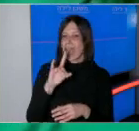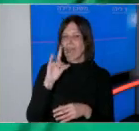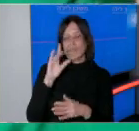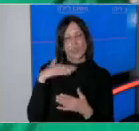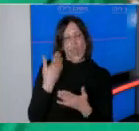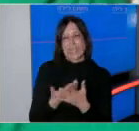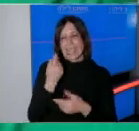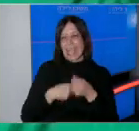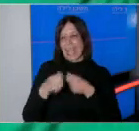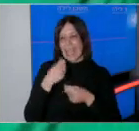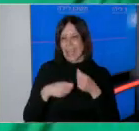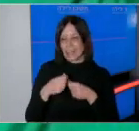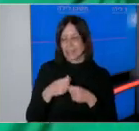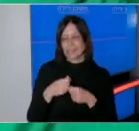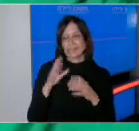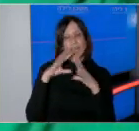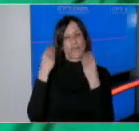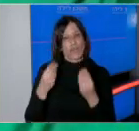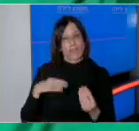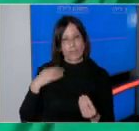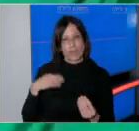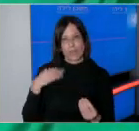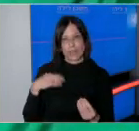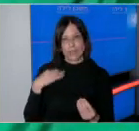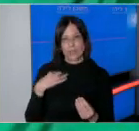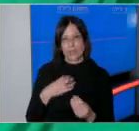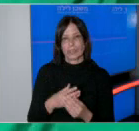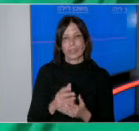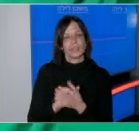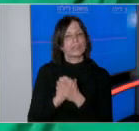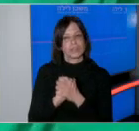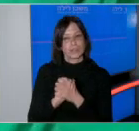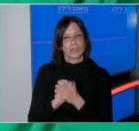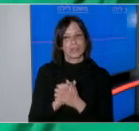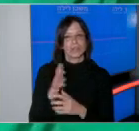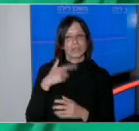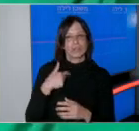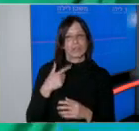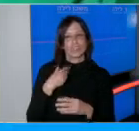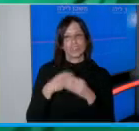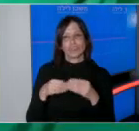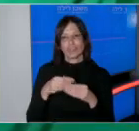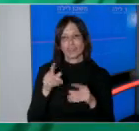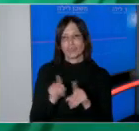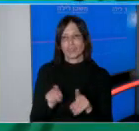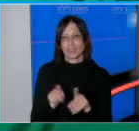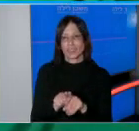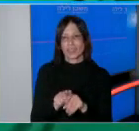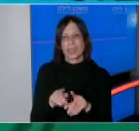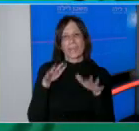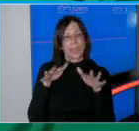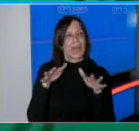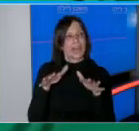ראש מועצת דאלית אל כרמל לשעבר, ערב טוב רמזי, מה שלומך? אהלן וסהלן, גם כן, אני אשתמש באותה